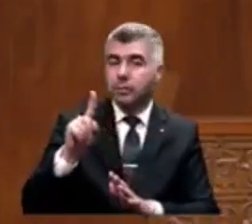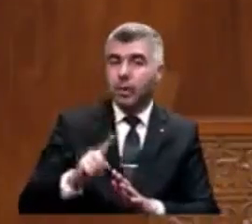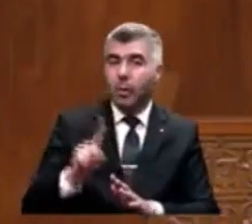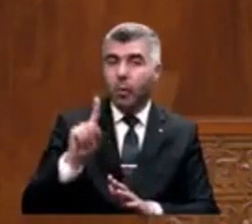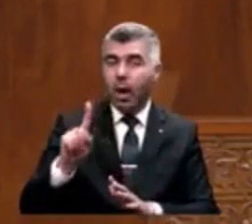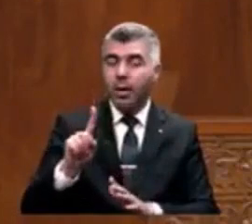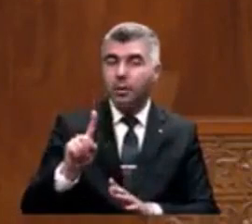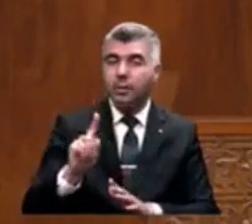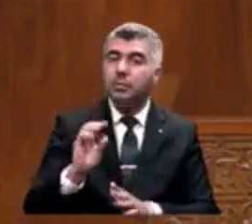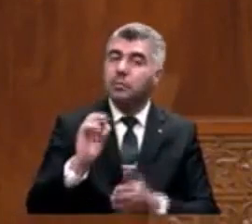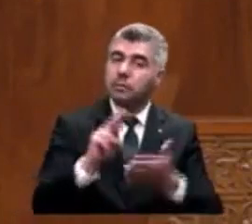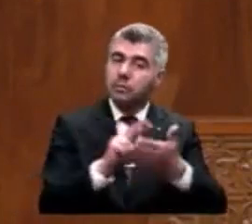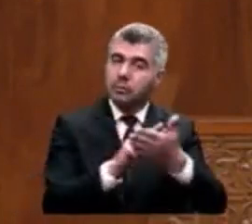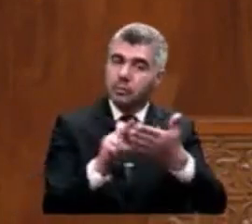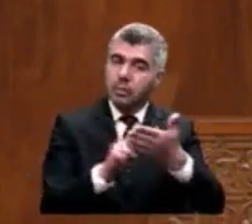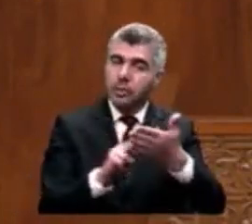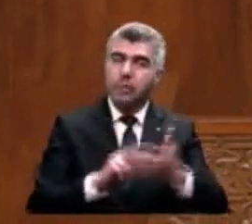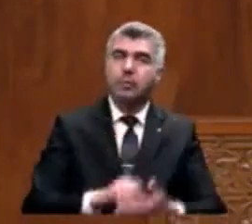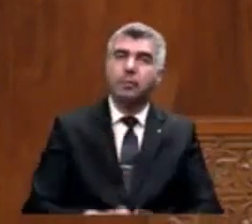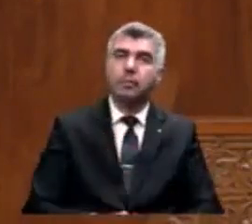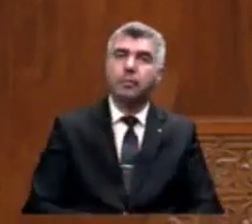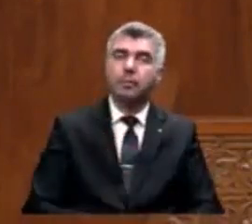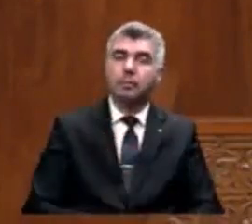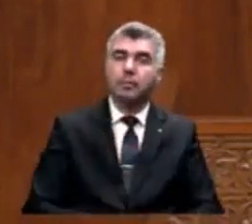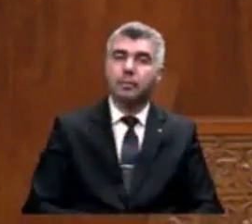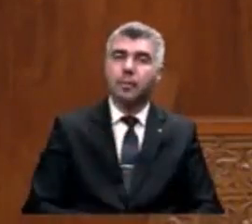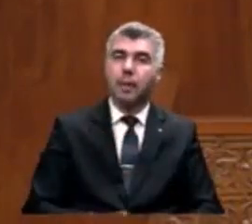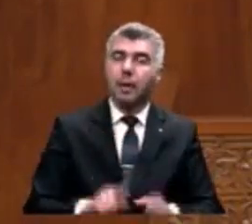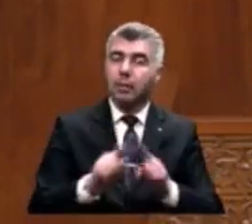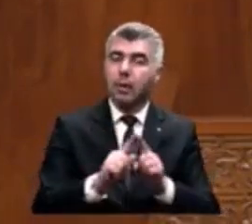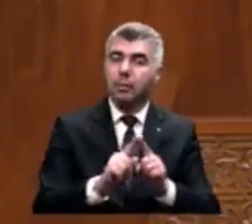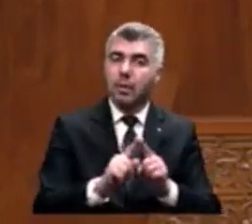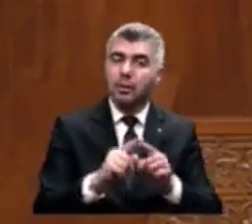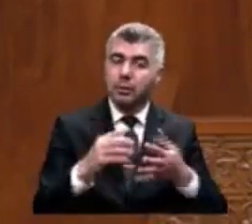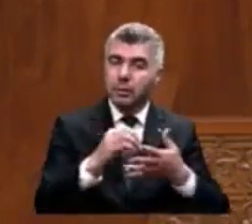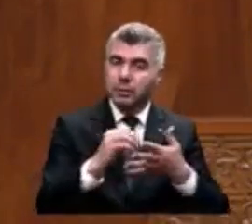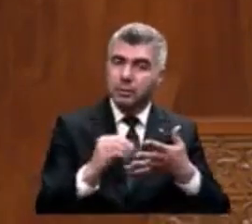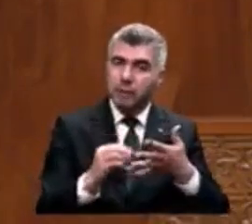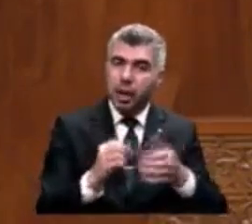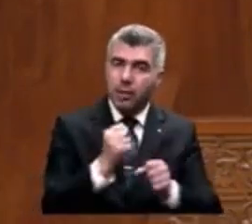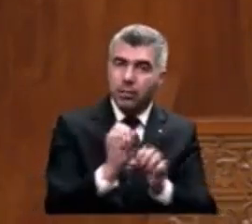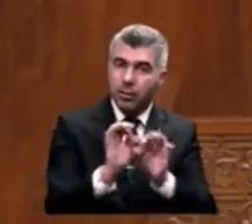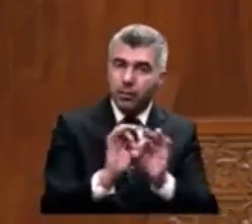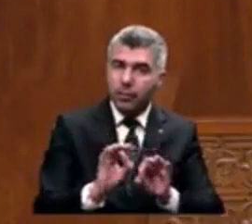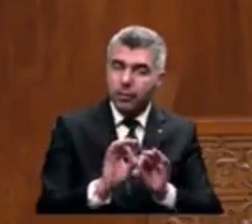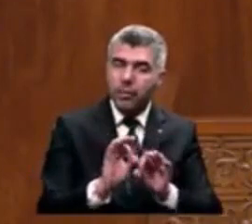ندرسوها إلى تسجلت في هذا سميتو.